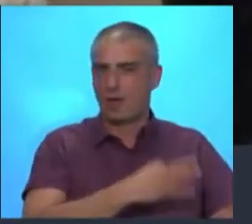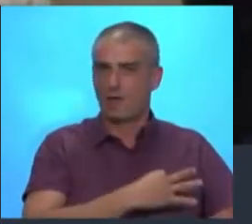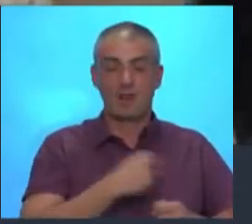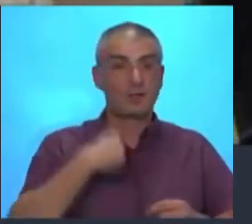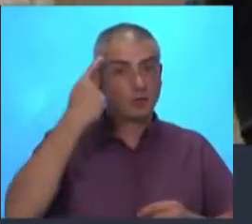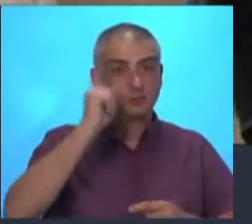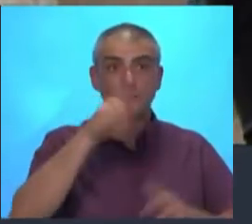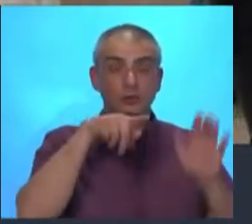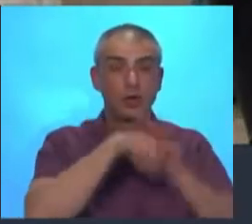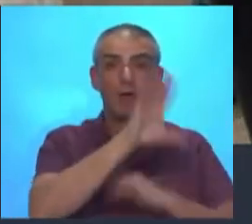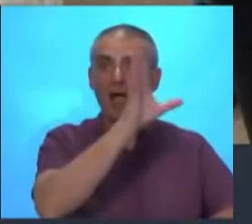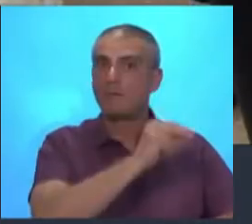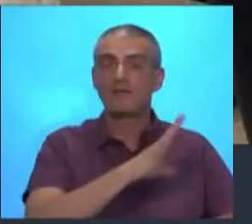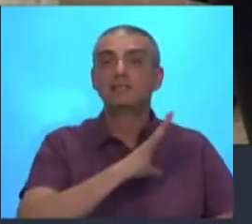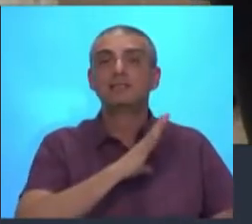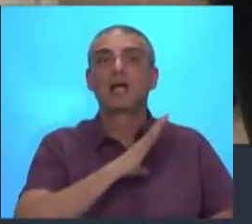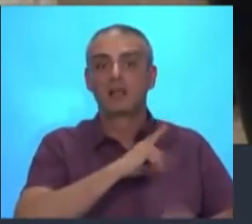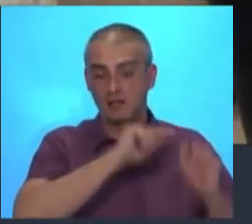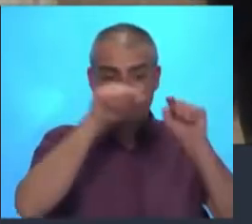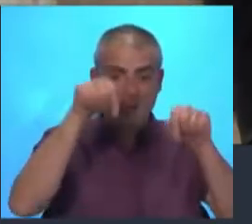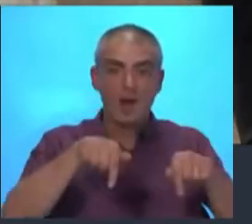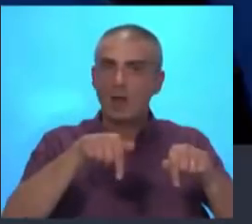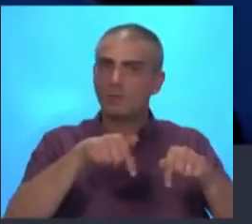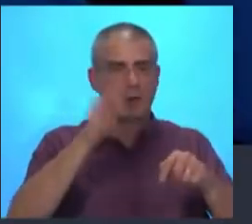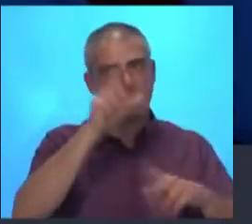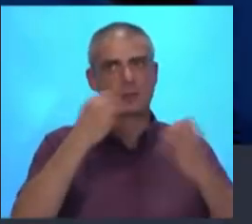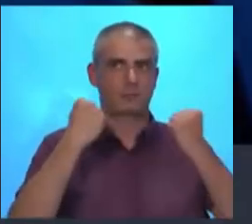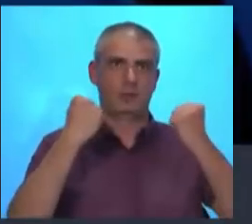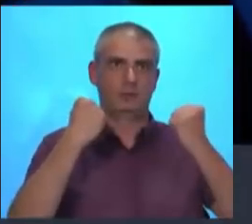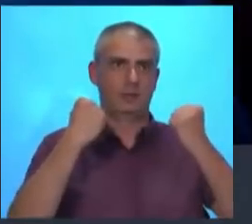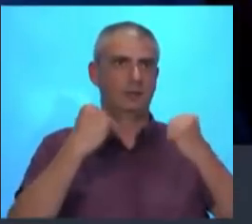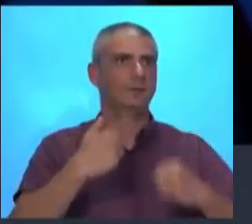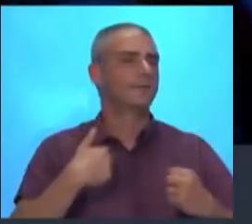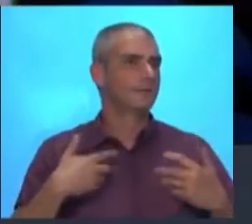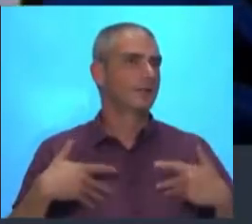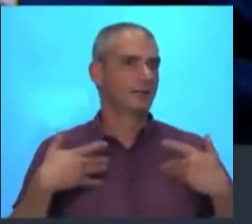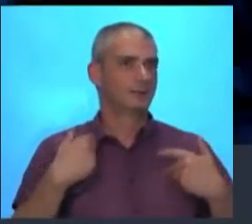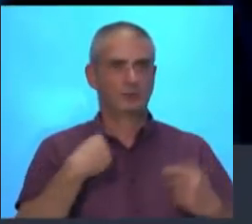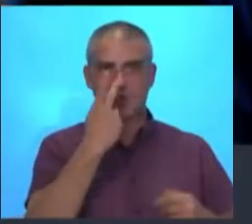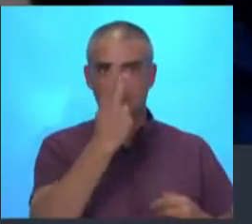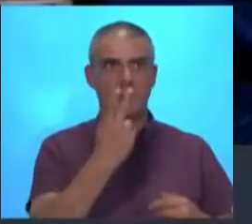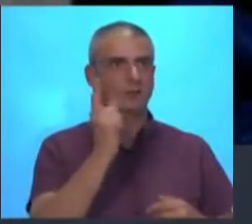שמי שברח מאפריקה בסכנת נפשות והגיע לפה זה אדם חזק. אני שמחה שאני רואה